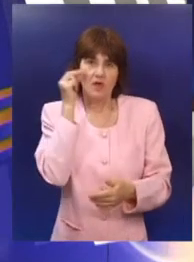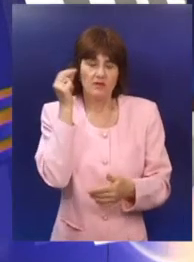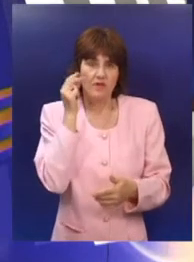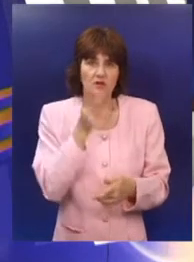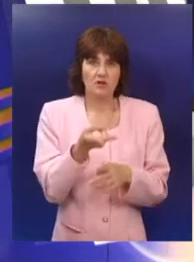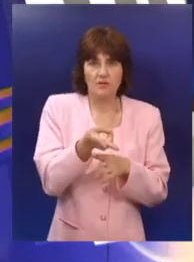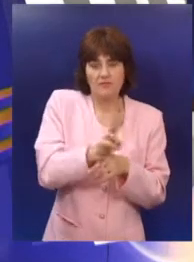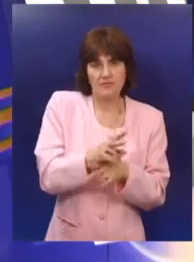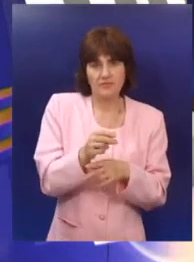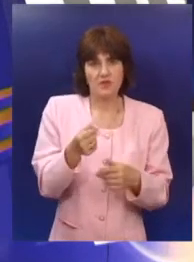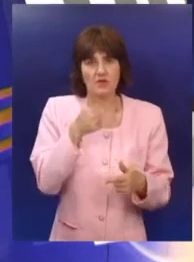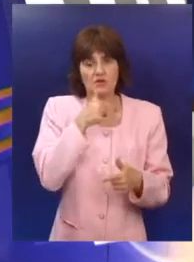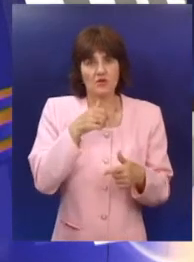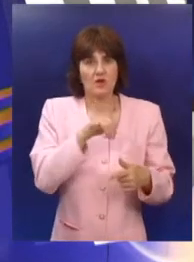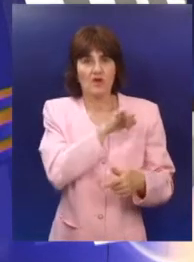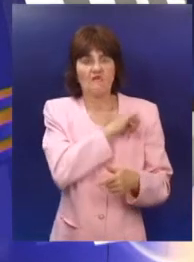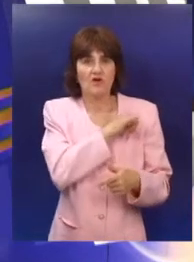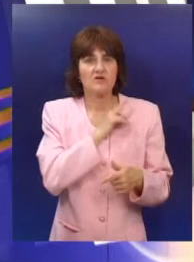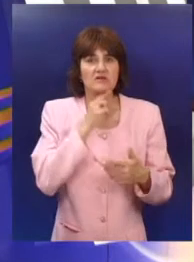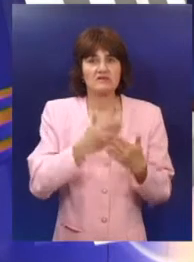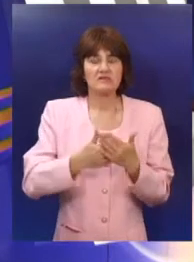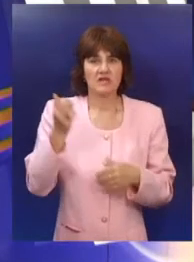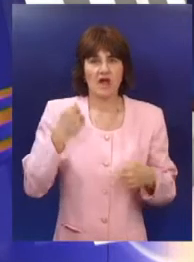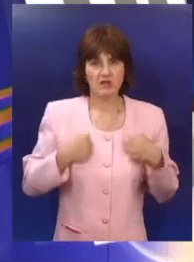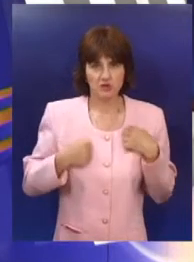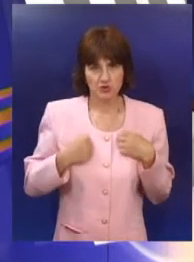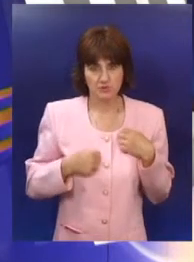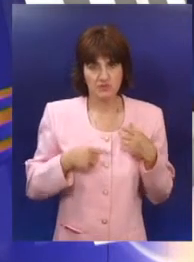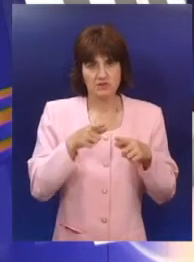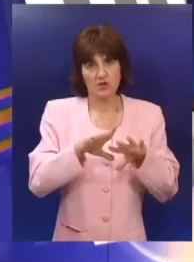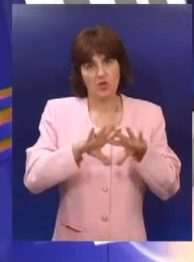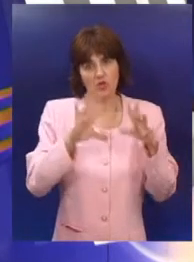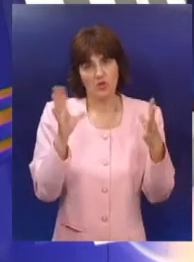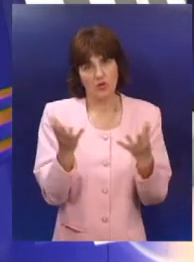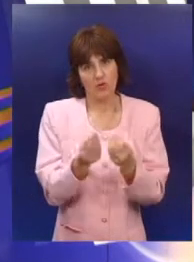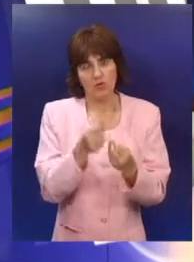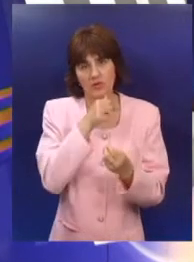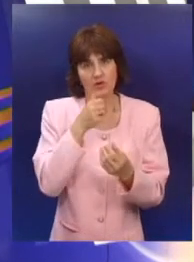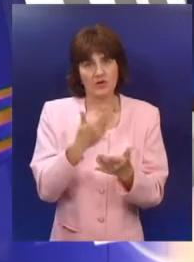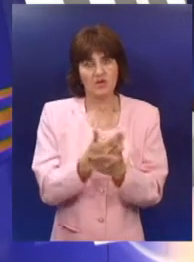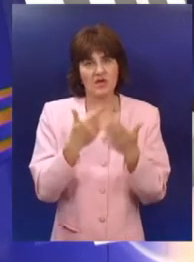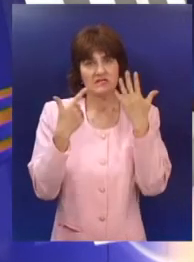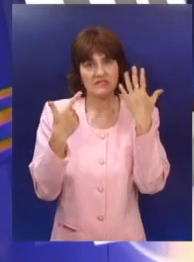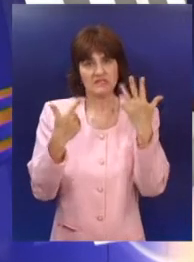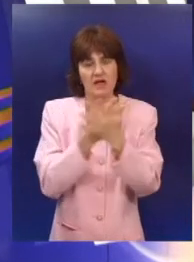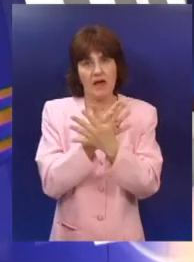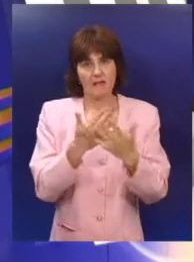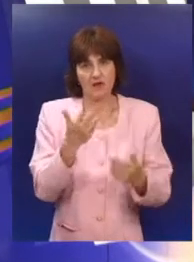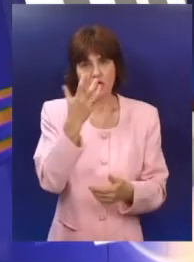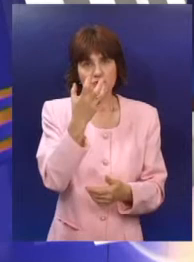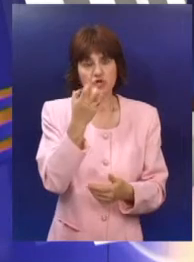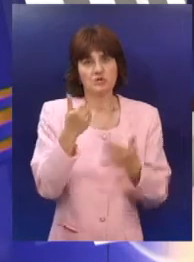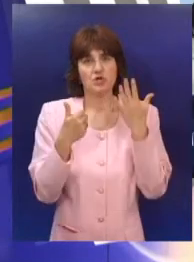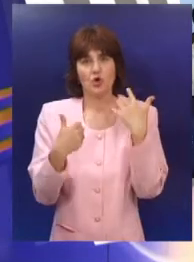aranžmanu Sekretarijata za zapošljavanje Vojvodine i grada Subotica. Ukupna vrednost radova je 7 miliona i